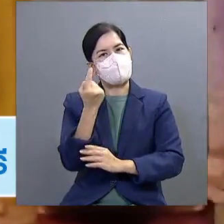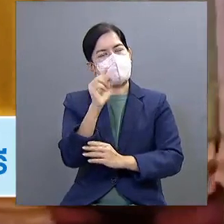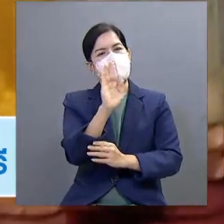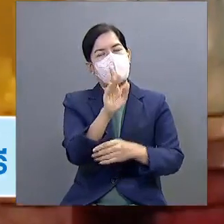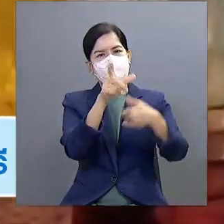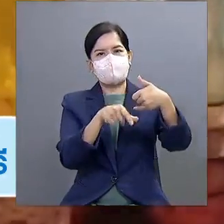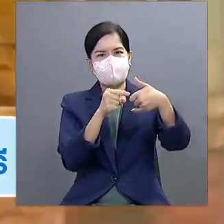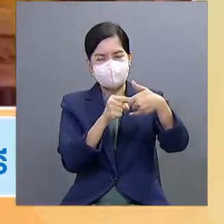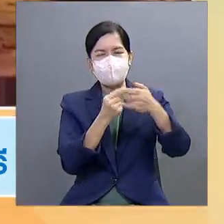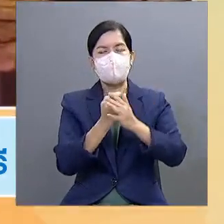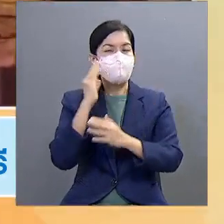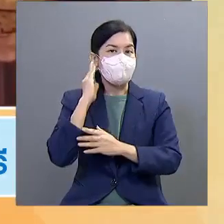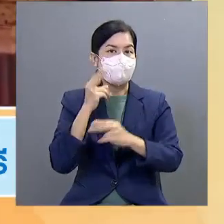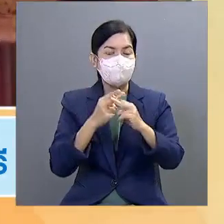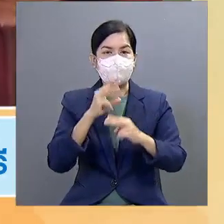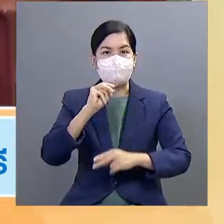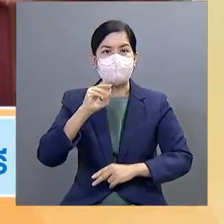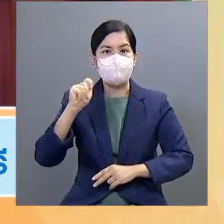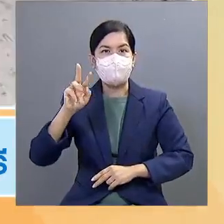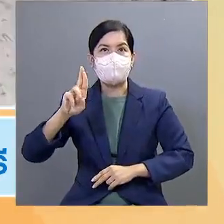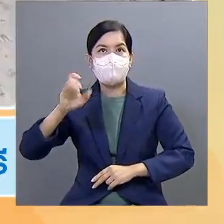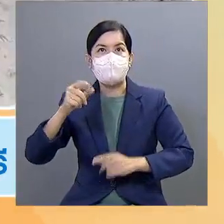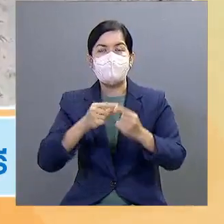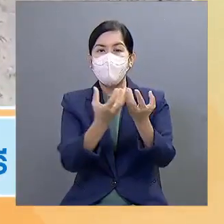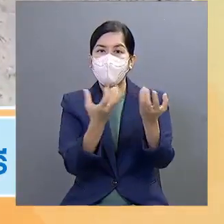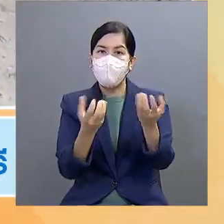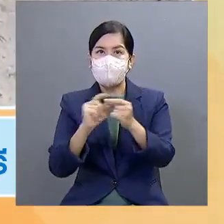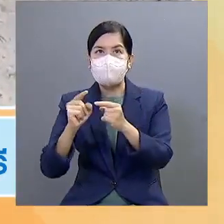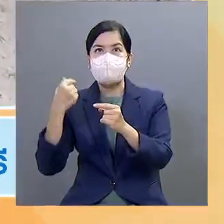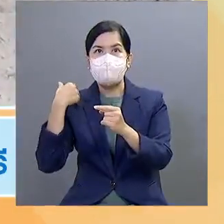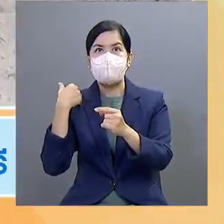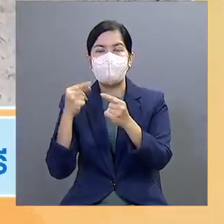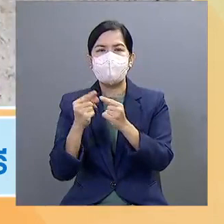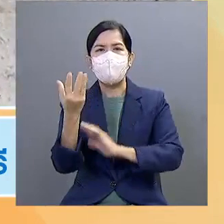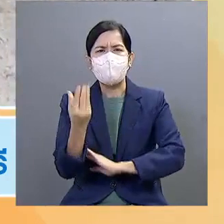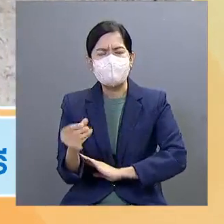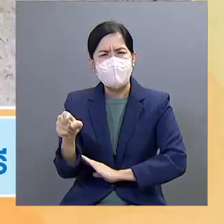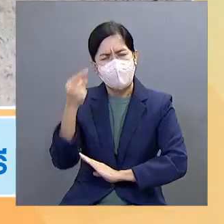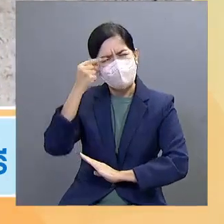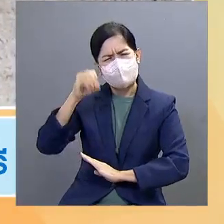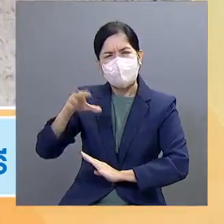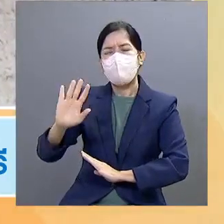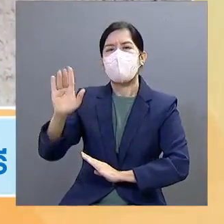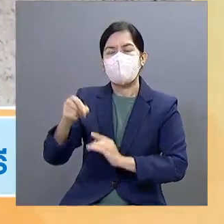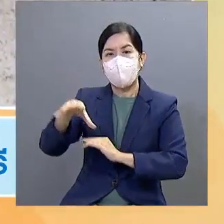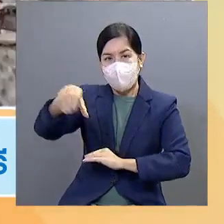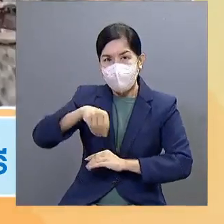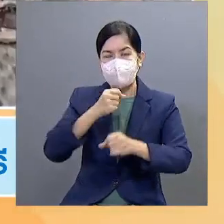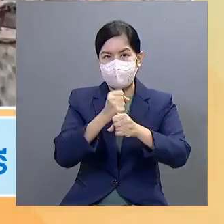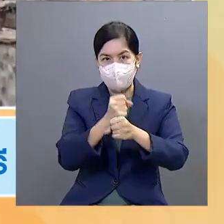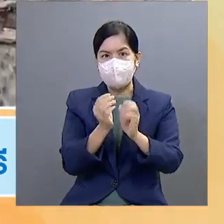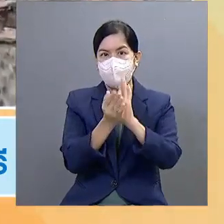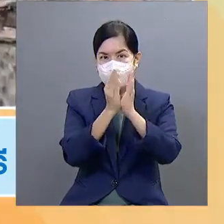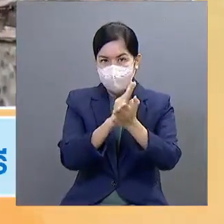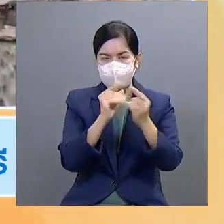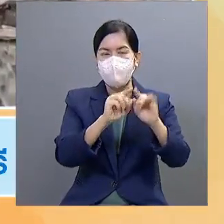ำวัสดุเหลือใช้ต่างๆวัสดุธรรมชาตินำมาเพิ่มคุณค่าค่ะแล้วก็มาแปรรูปสินค้าต่างๆนะคะสร้างเป็นผลิตภัณฑ์ DIY ค่ะ